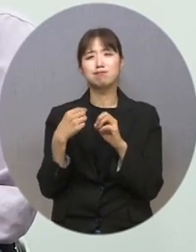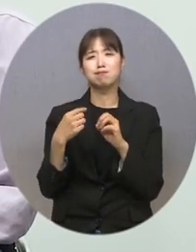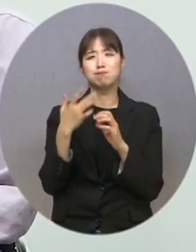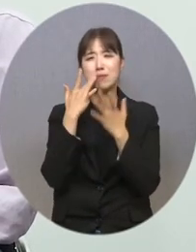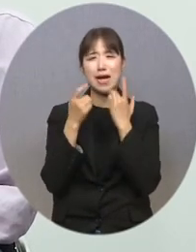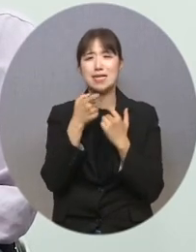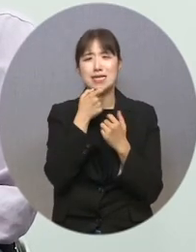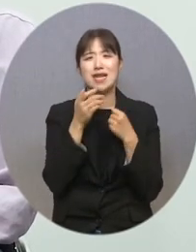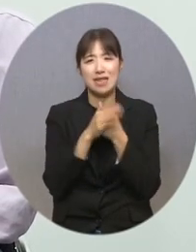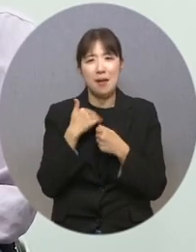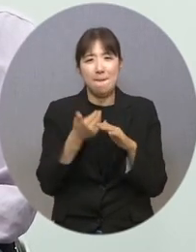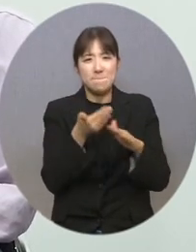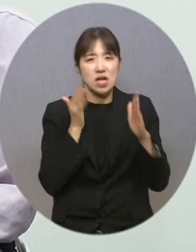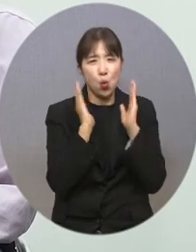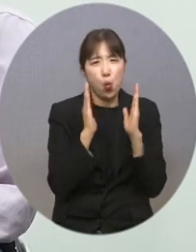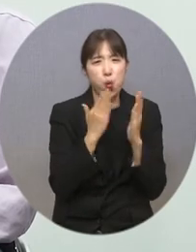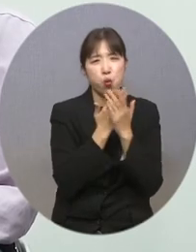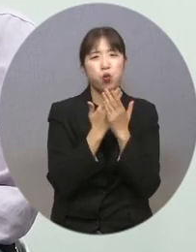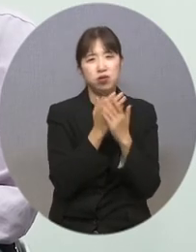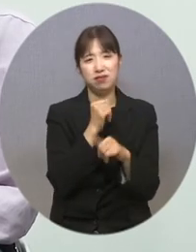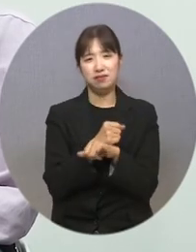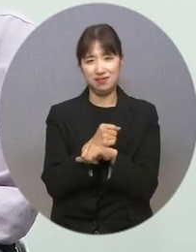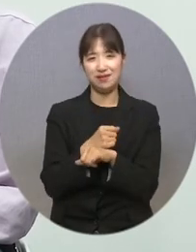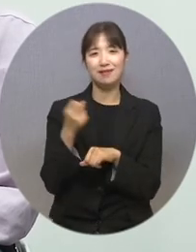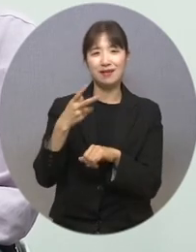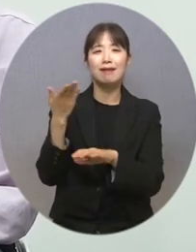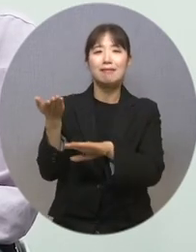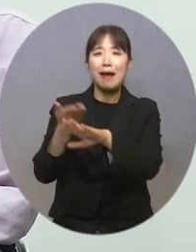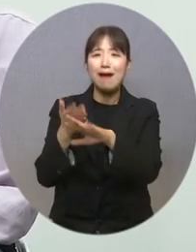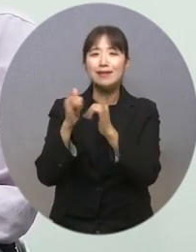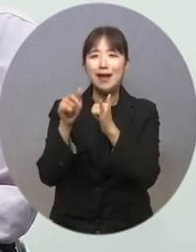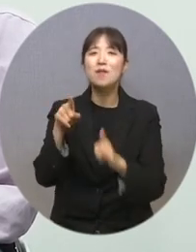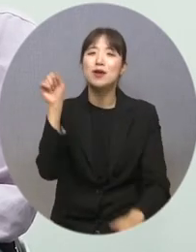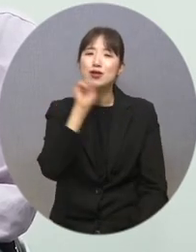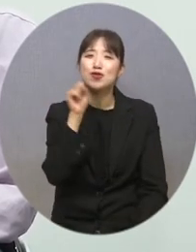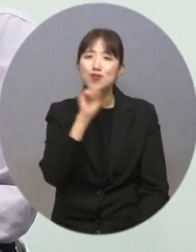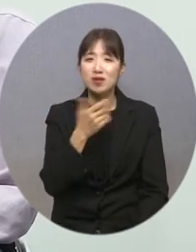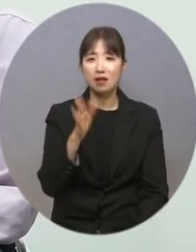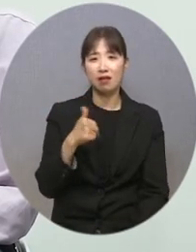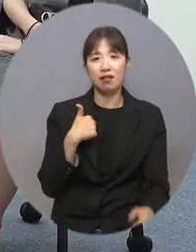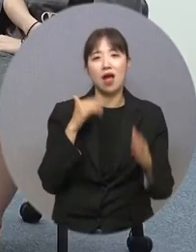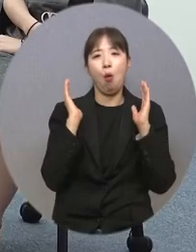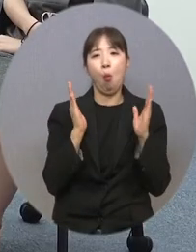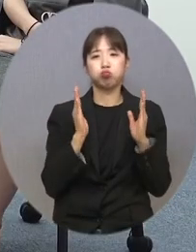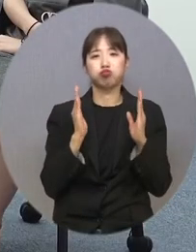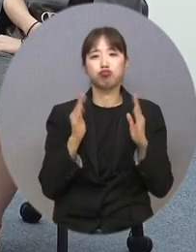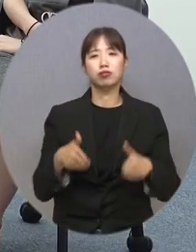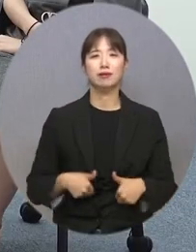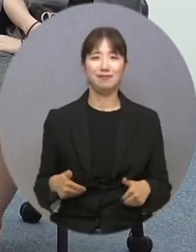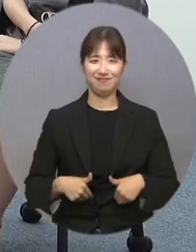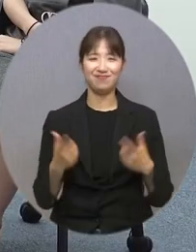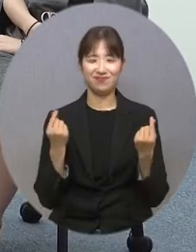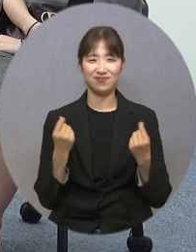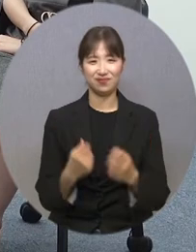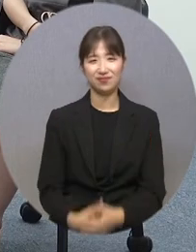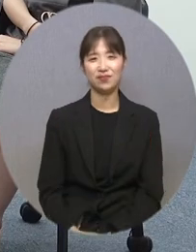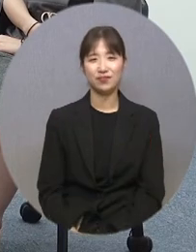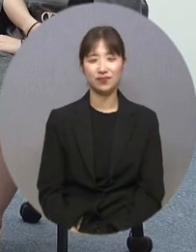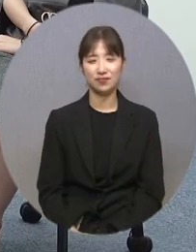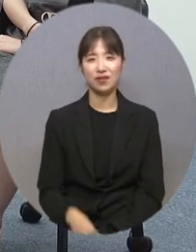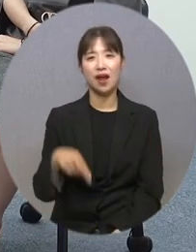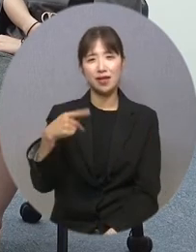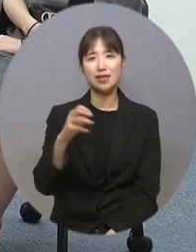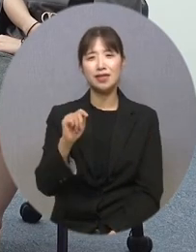있으니 그럼 잘 비리 공부를 하는 편이거든요 전남대 라는 단신 취미가 공부가 되고 이 순간들이 좀 많았어 우리는 수원 님 얘기